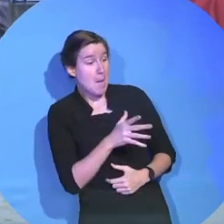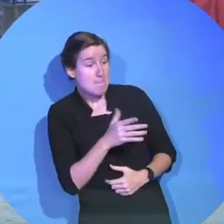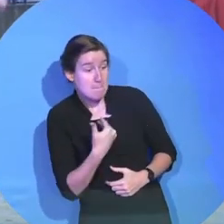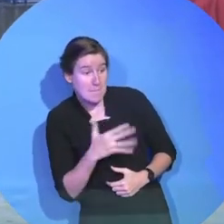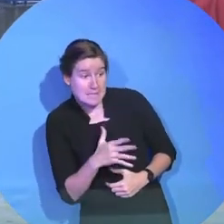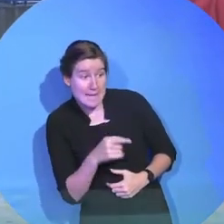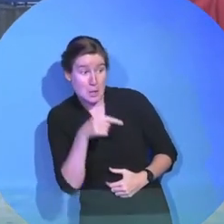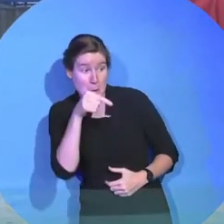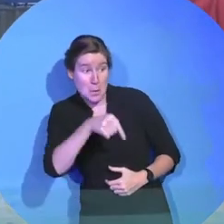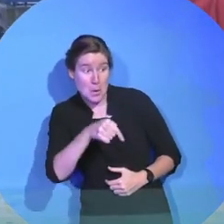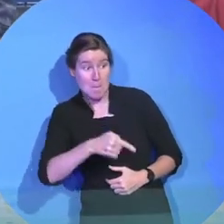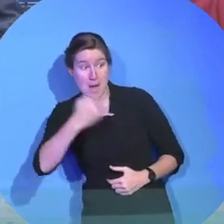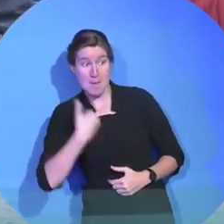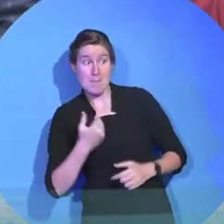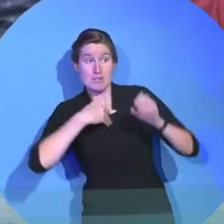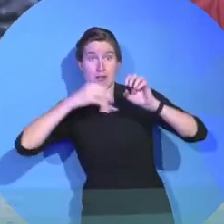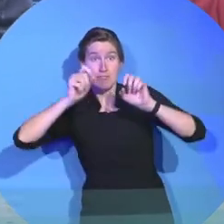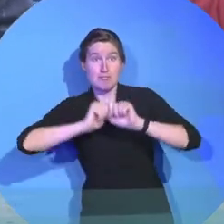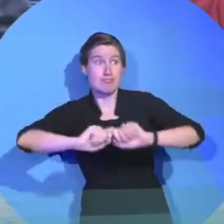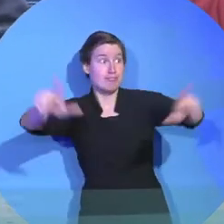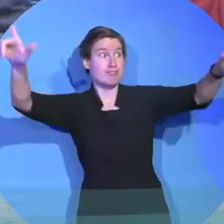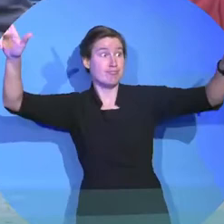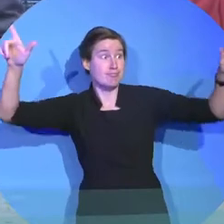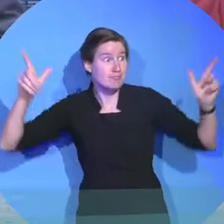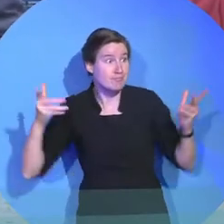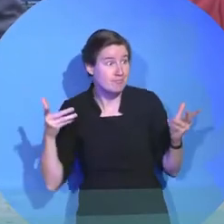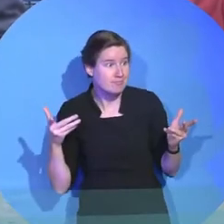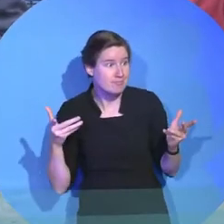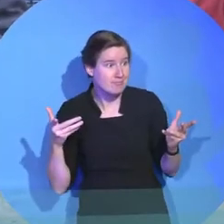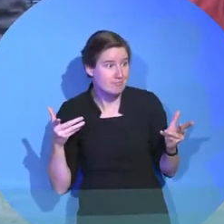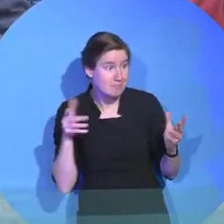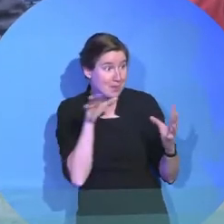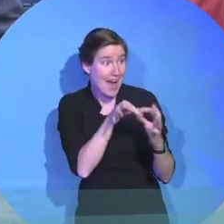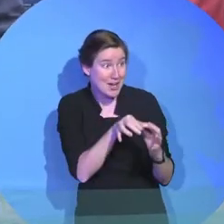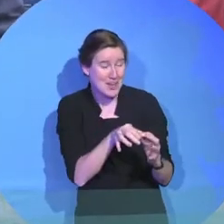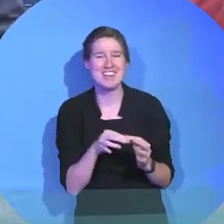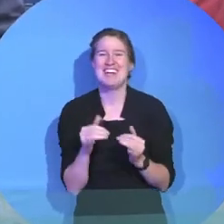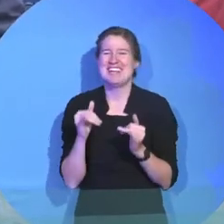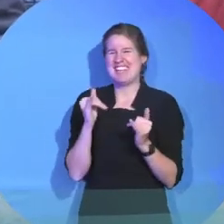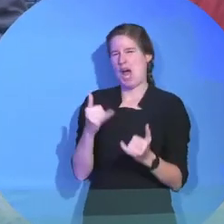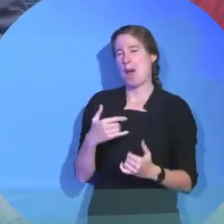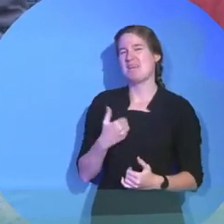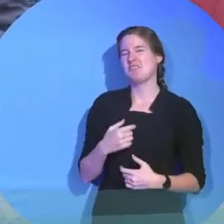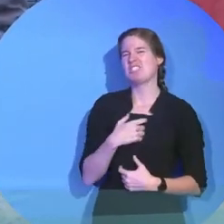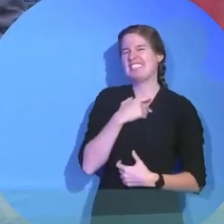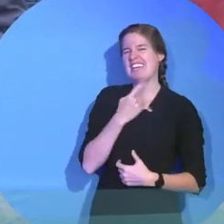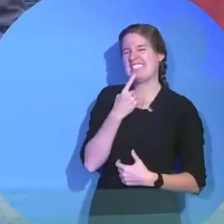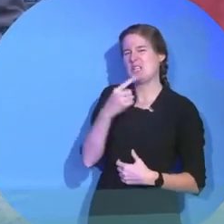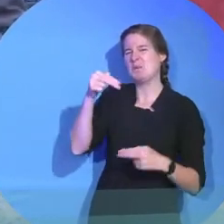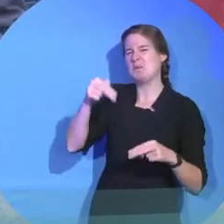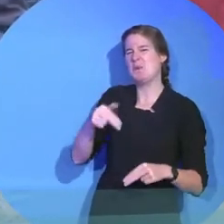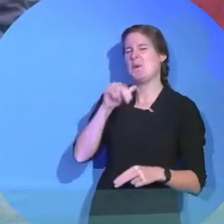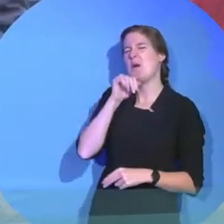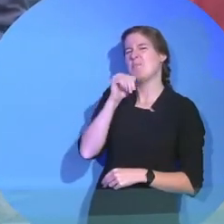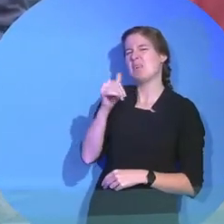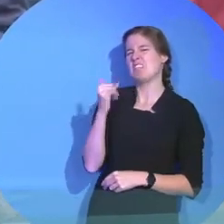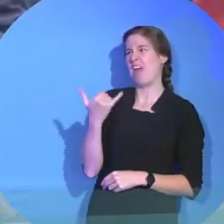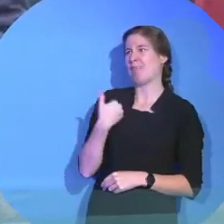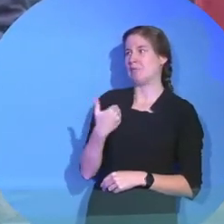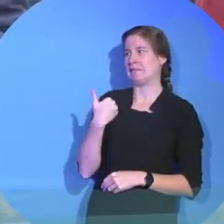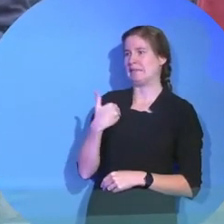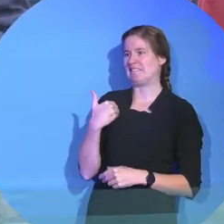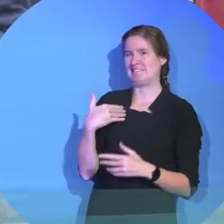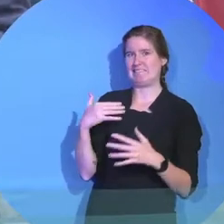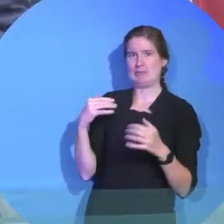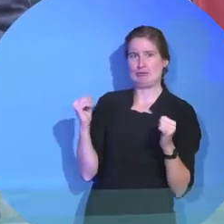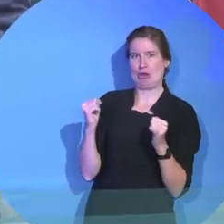kunnen. We missen natuurlijk wel hier de duizenden mensen die met elkaar het geluid hier vertolken. Maar tegelijkertijd, er zijn zoveel